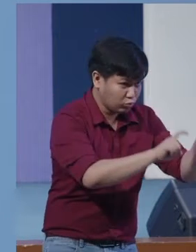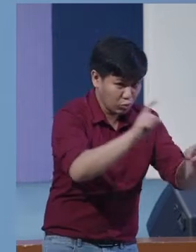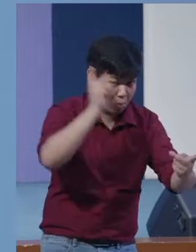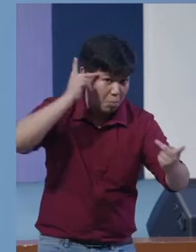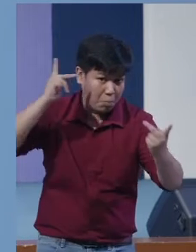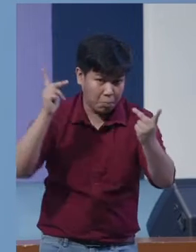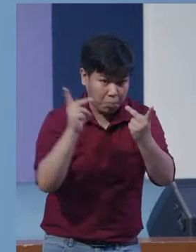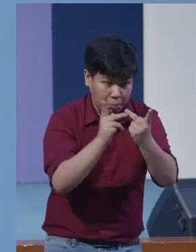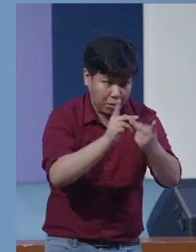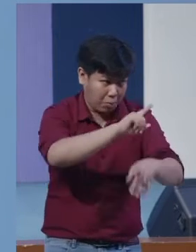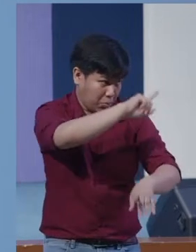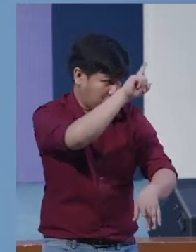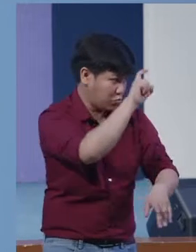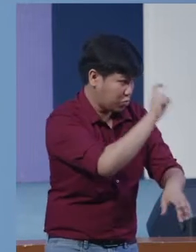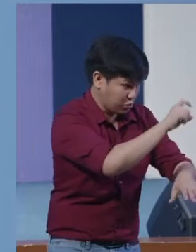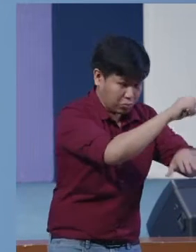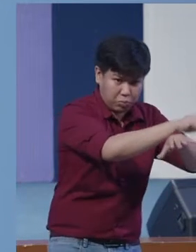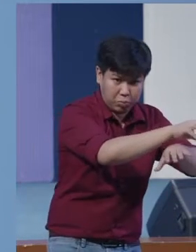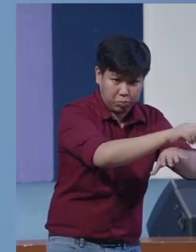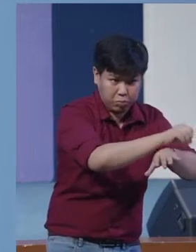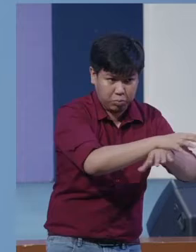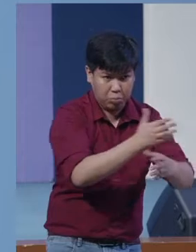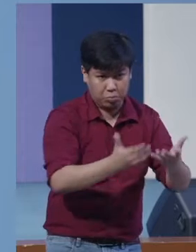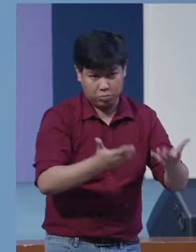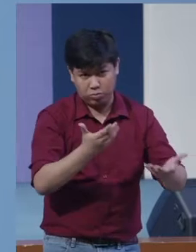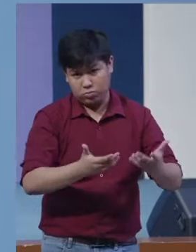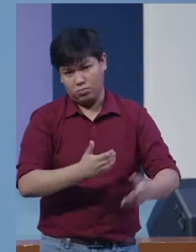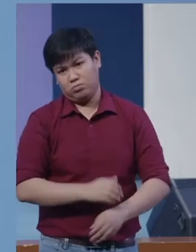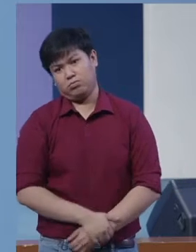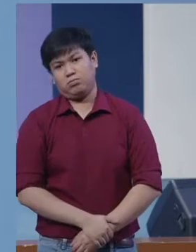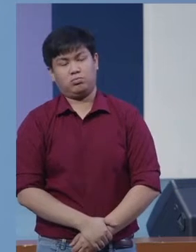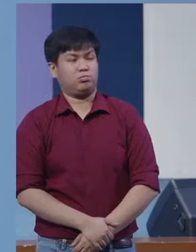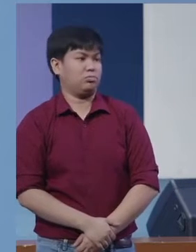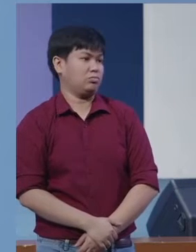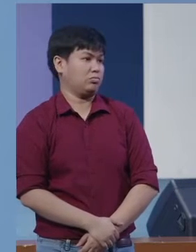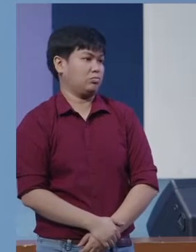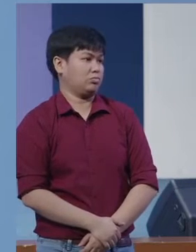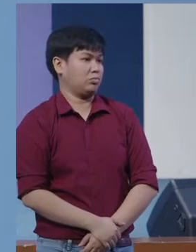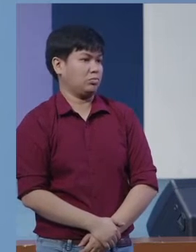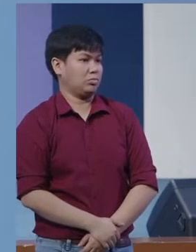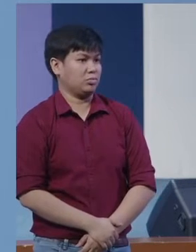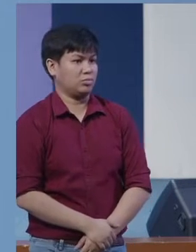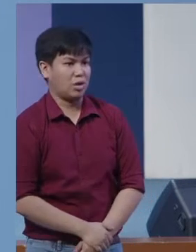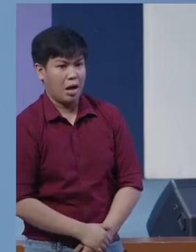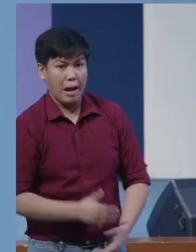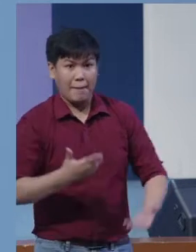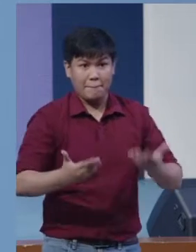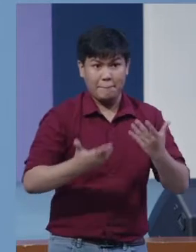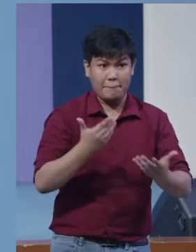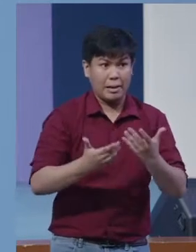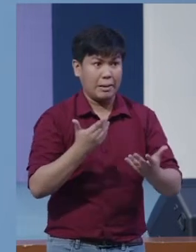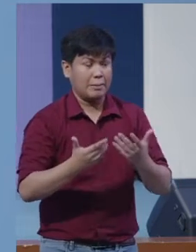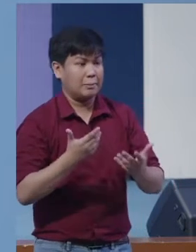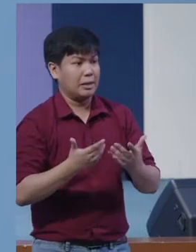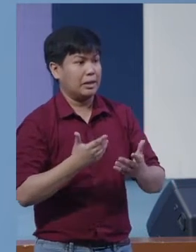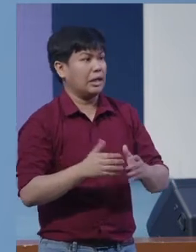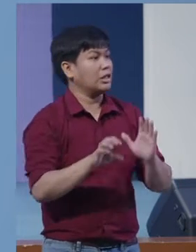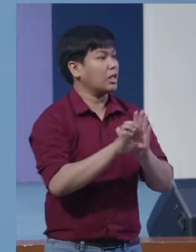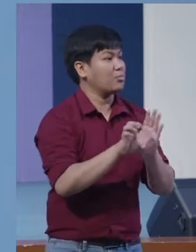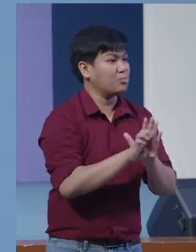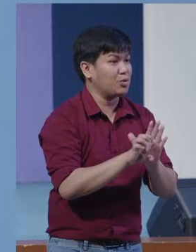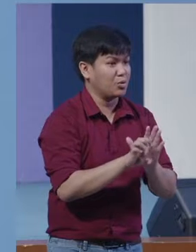Tapos tsaka isusunod yung marites. Hindi ko to dapat ikwento sa inyo,